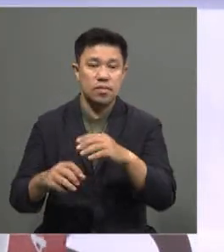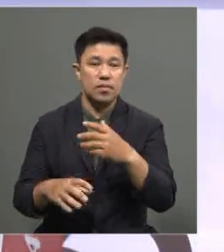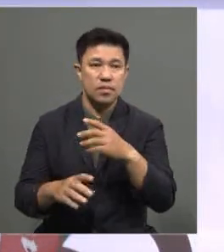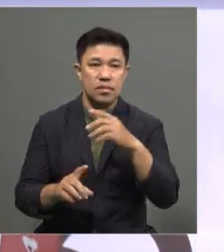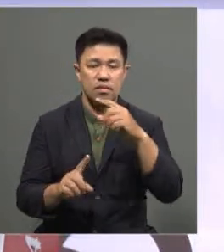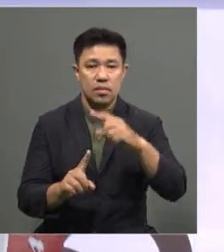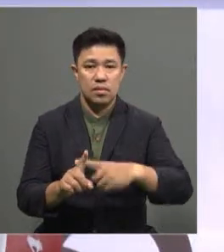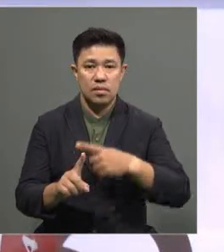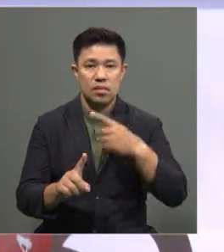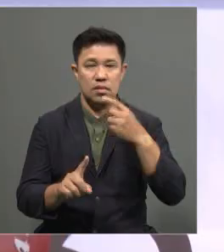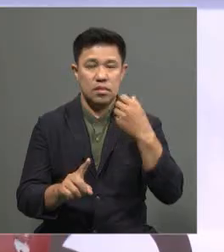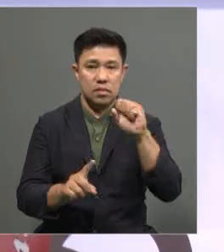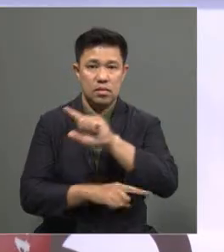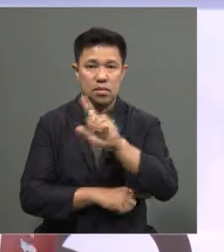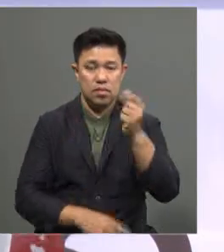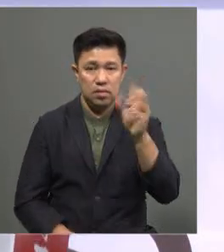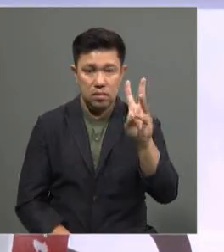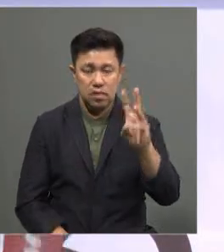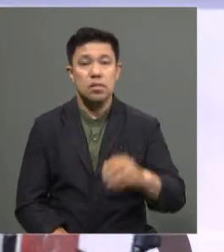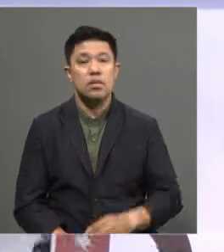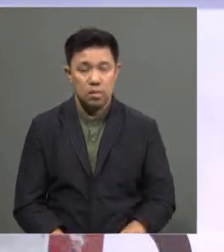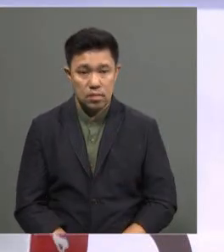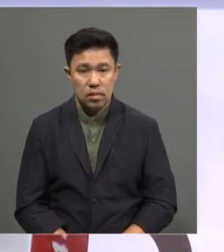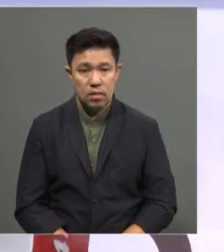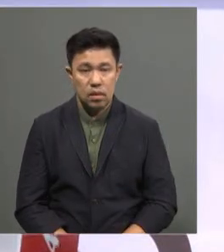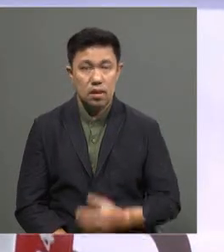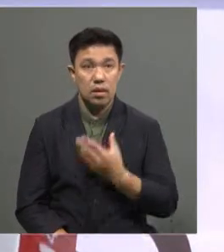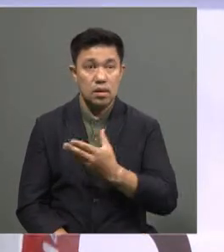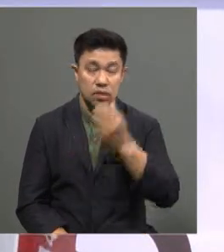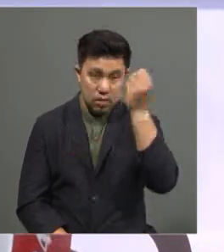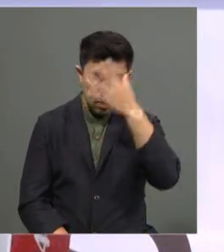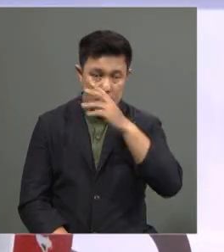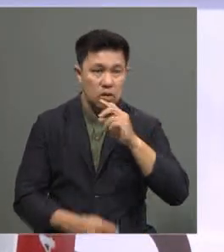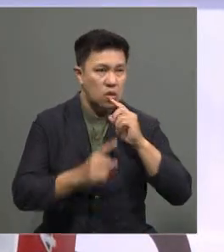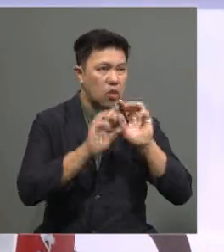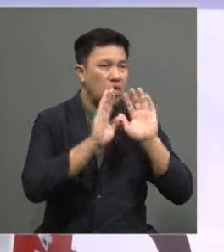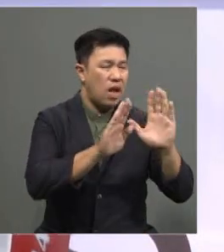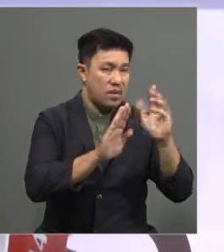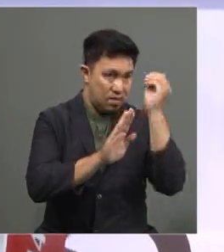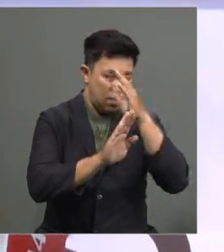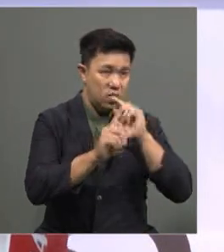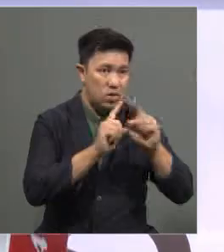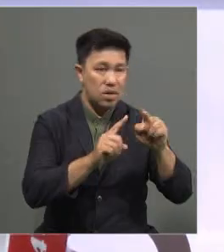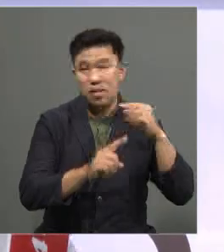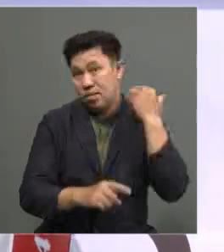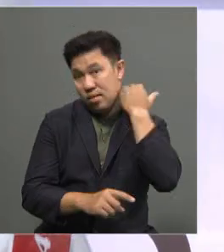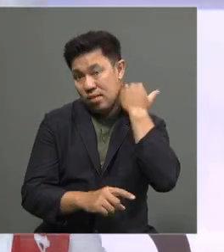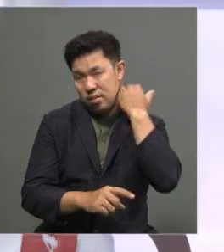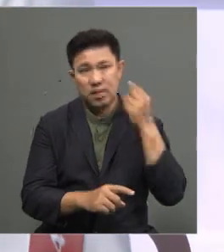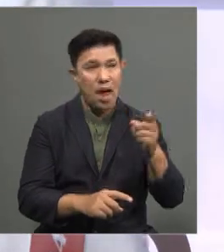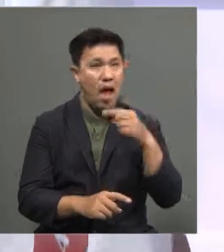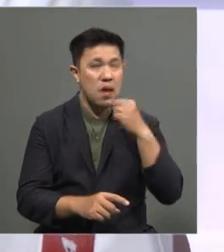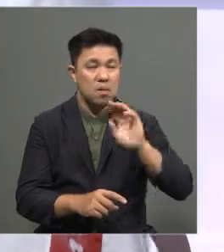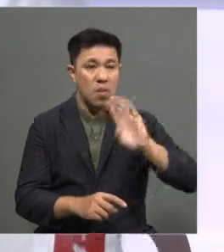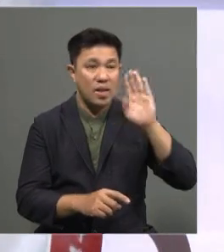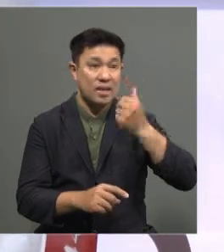คือวันที่16ตุลาคมทีนี้บอสพอลเนี่ยได้ฝากทนายพูดถึงกรณีกฤตอนงด้วยนะครับว่าหากบริษัทขายต